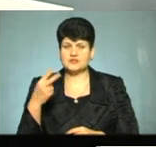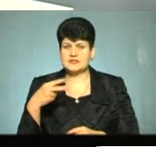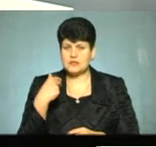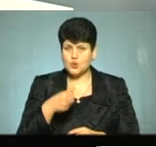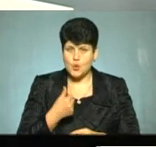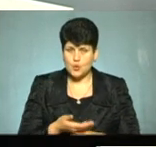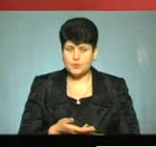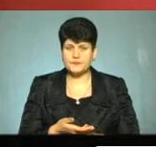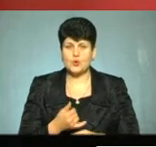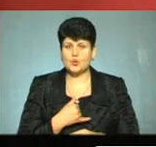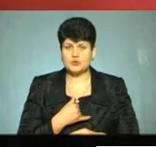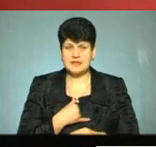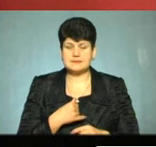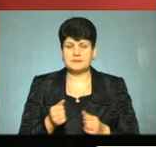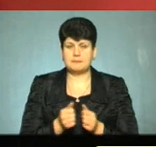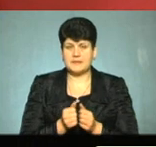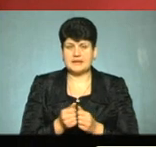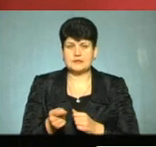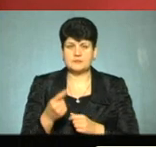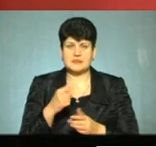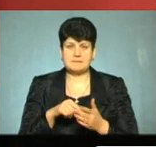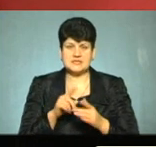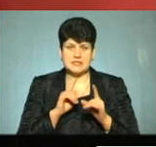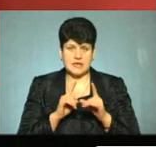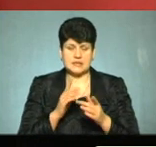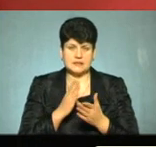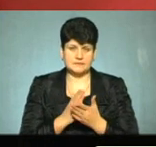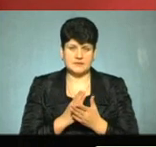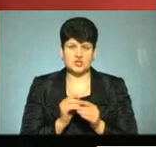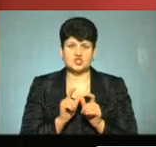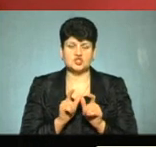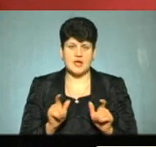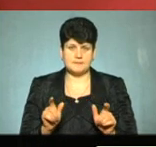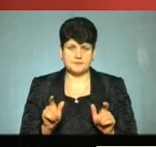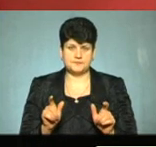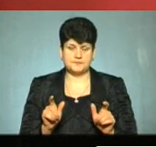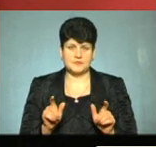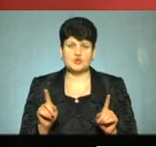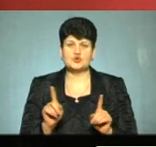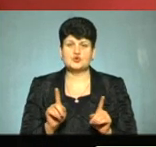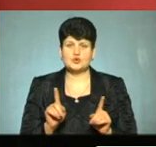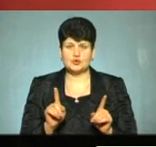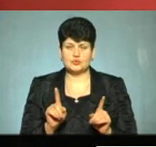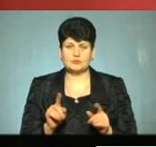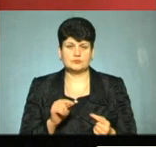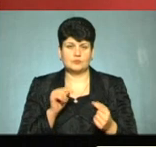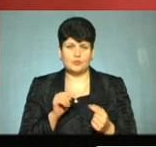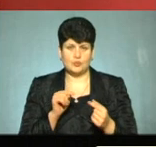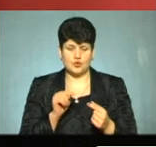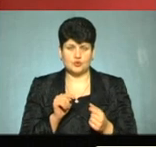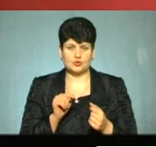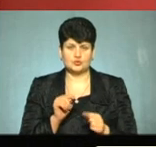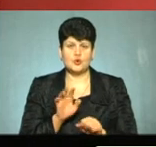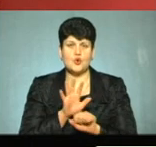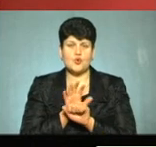лютого 2020 року в нас при Тернопільській міській раді працює штаб щодо запобігання